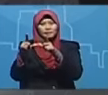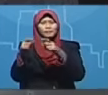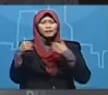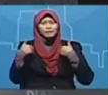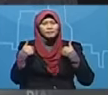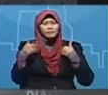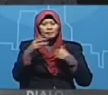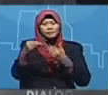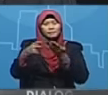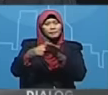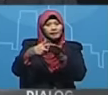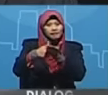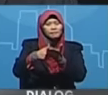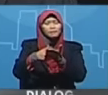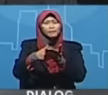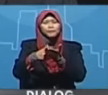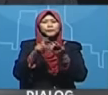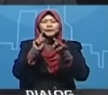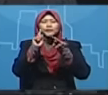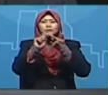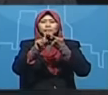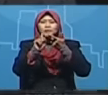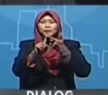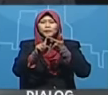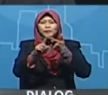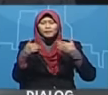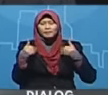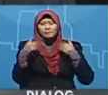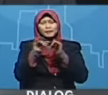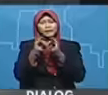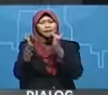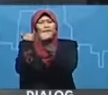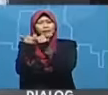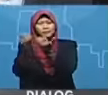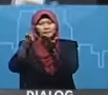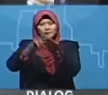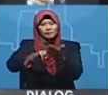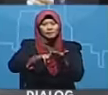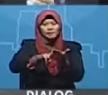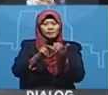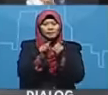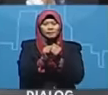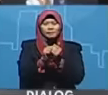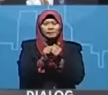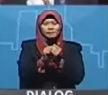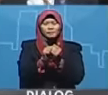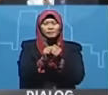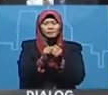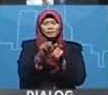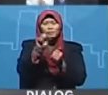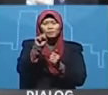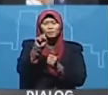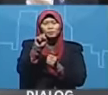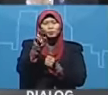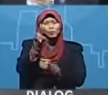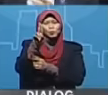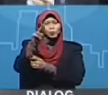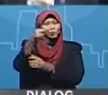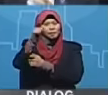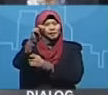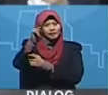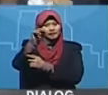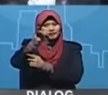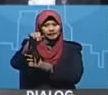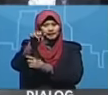juga ticketing lah. Uh-huh. Yang keduanya, ada syarikat yang berdaftar dengan Suruhanjaya Syarikat Malaysia sahaja. Uh-huh. Tetapi mereka ini